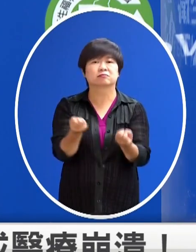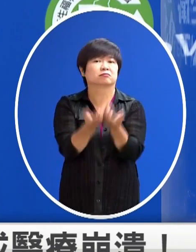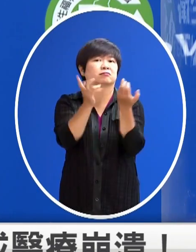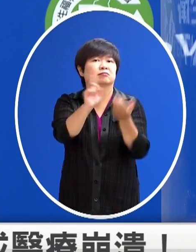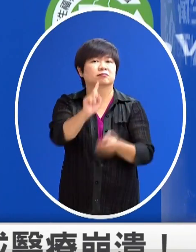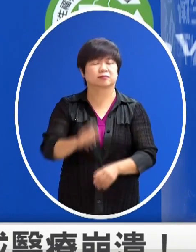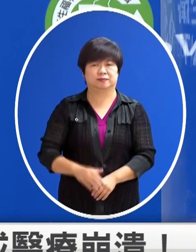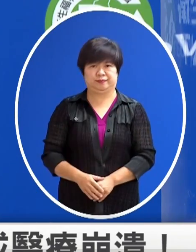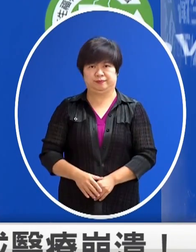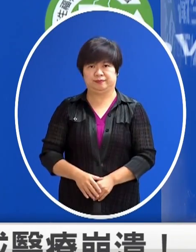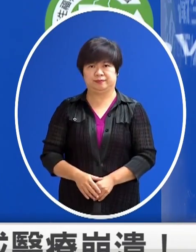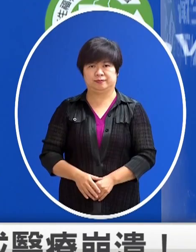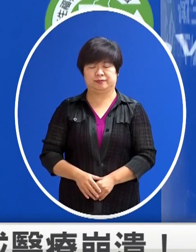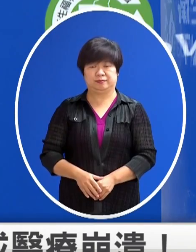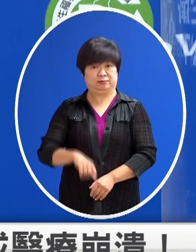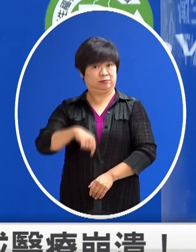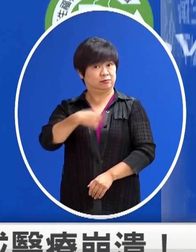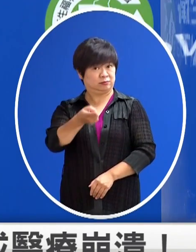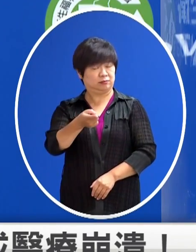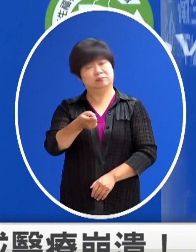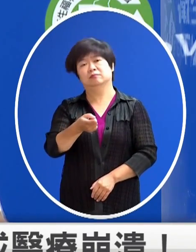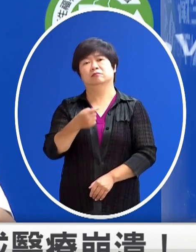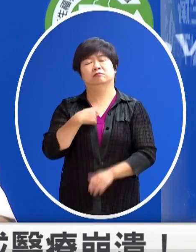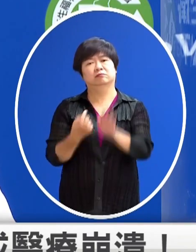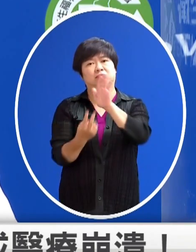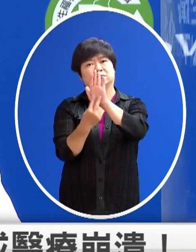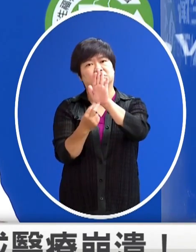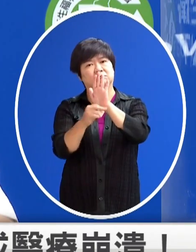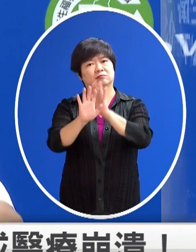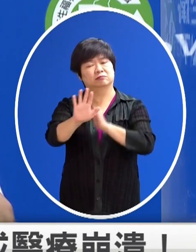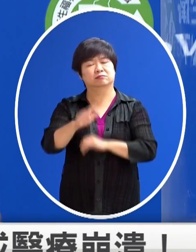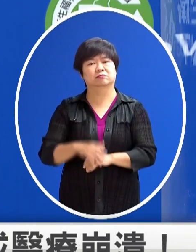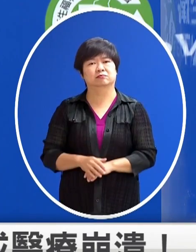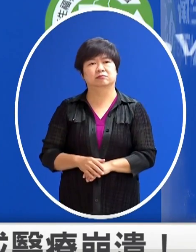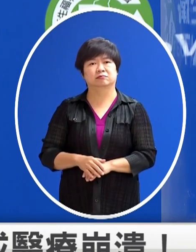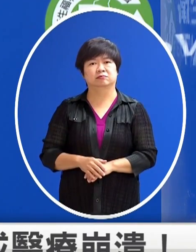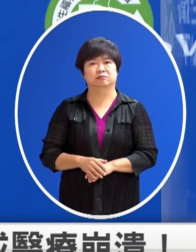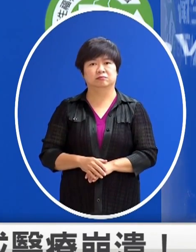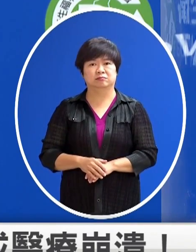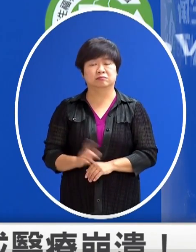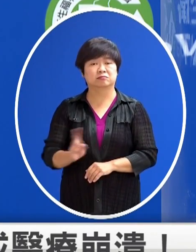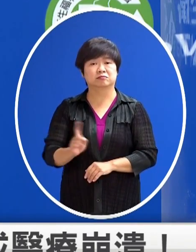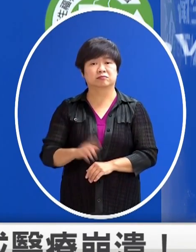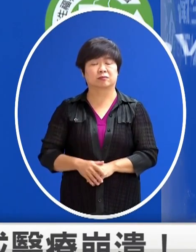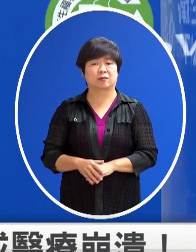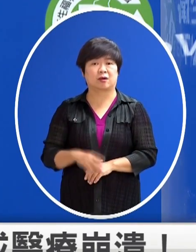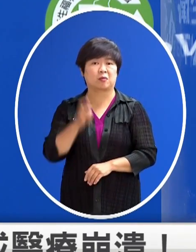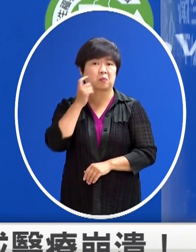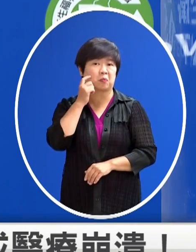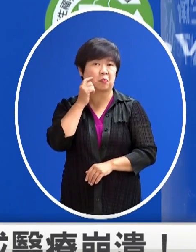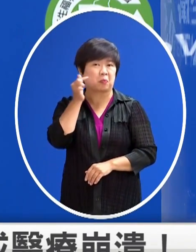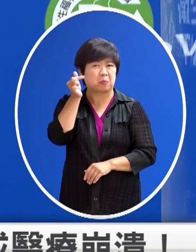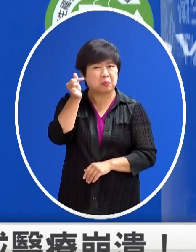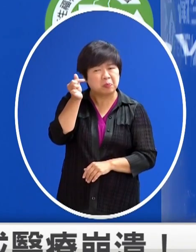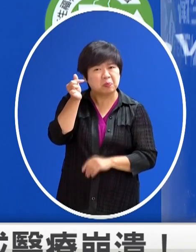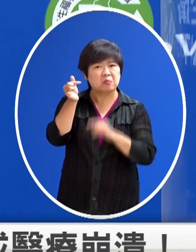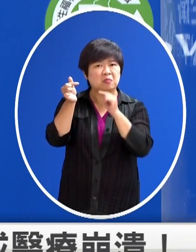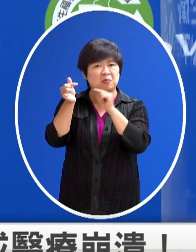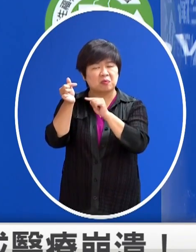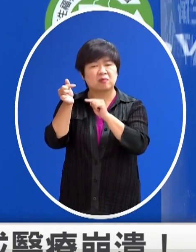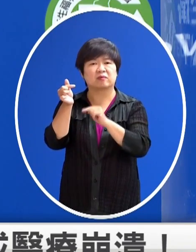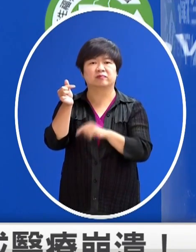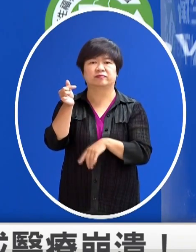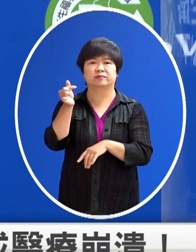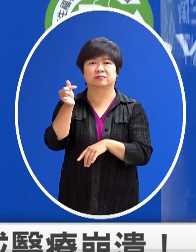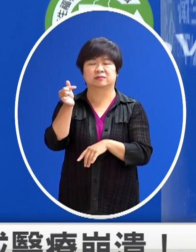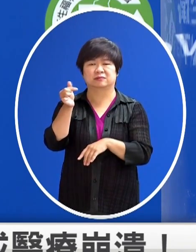样。结果我讲过了，结果就是这些伪阳性的 它会把我们的医